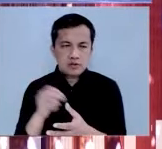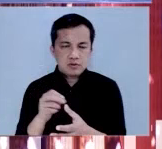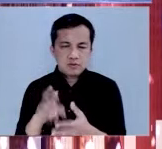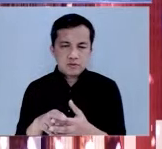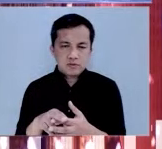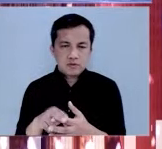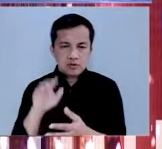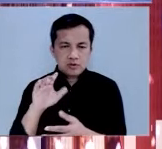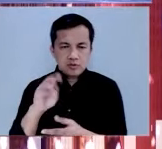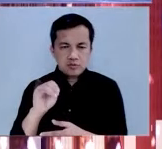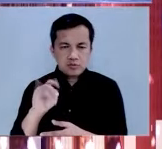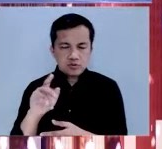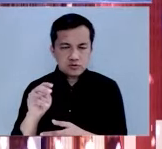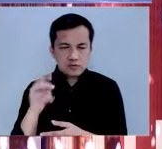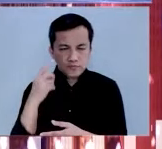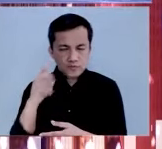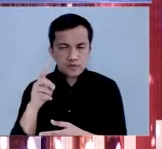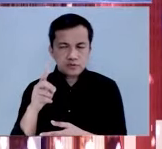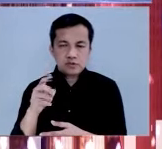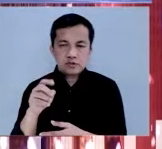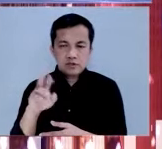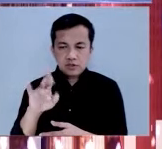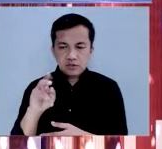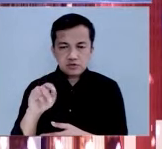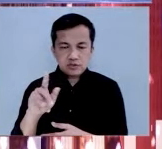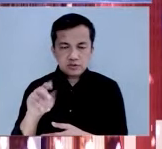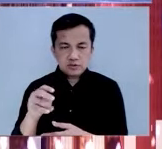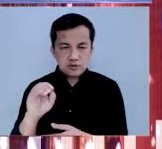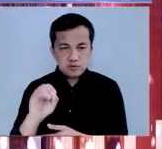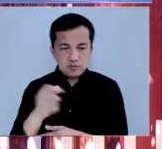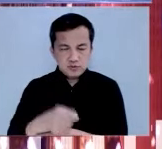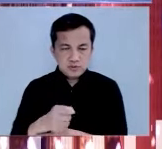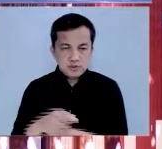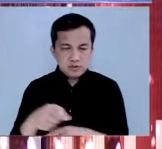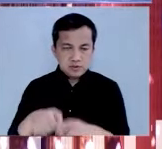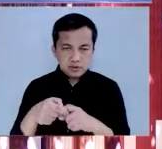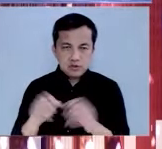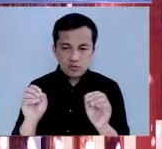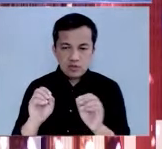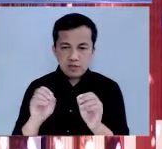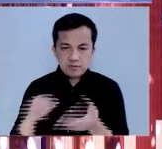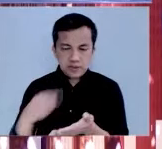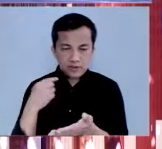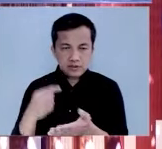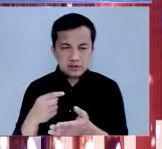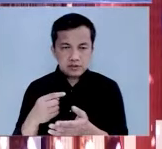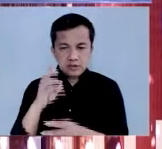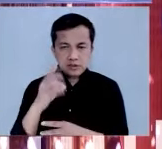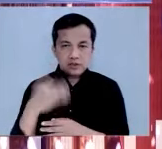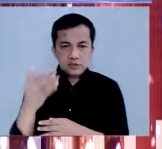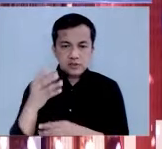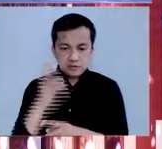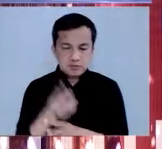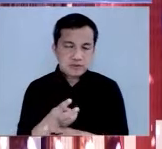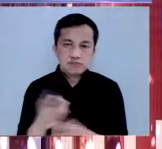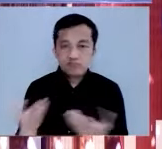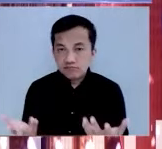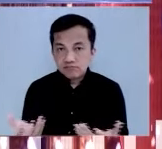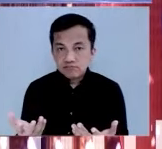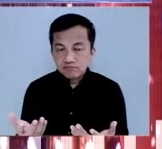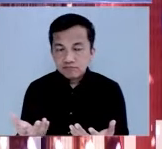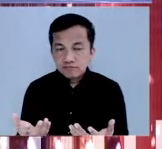reconsideration sa ombudsman because this is preventive suspension without pay for the next six months or half a year at a time na you know everybody is